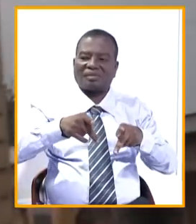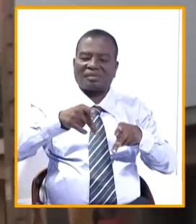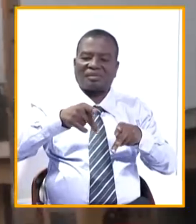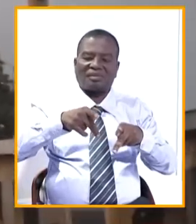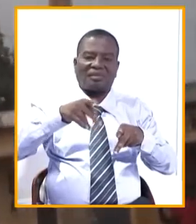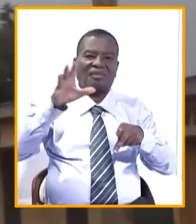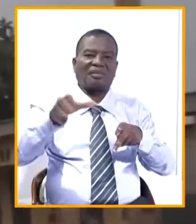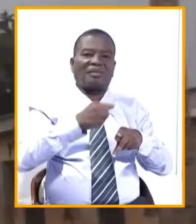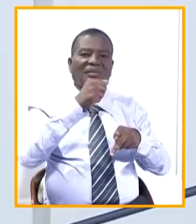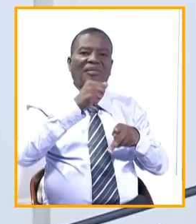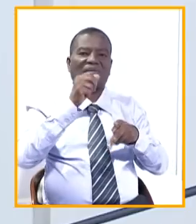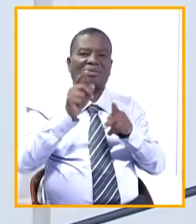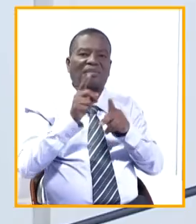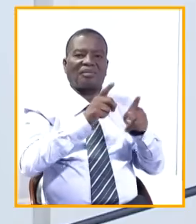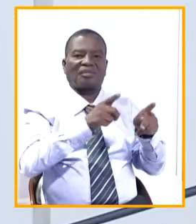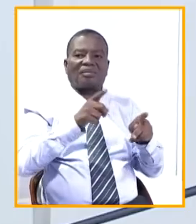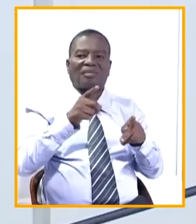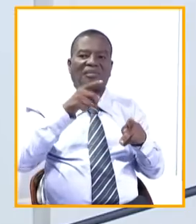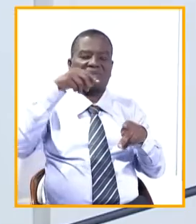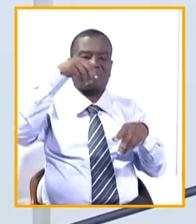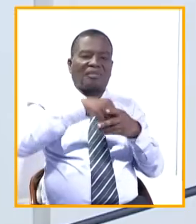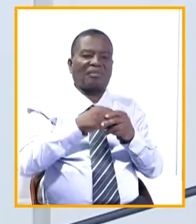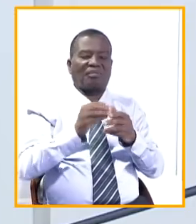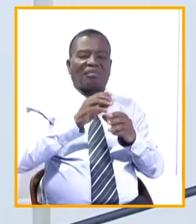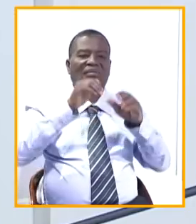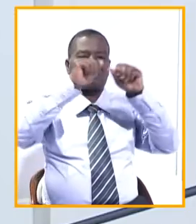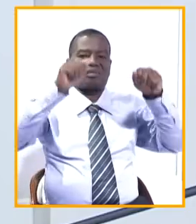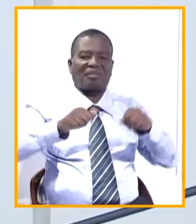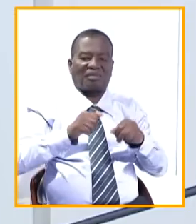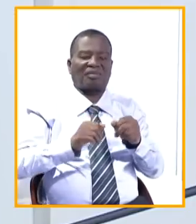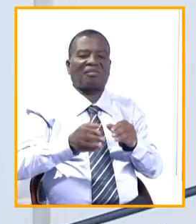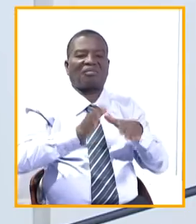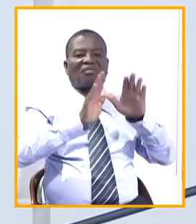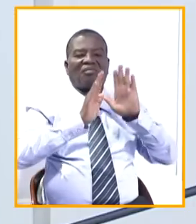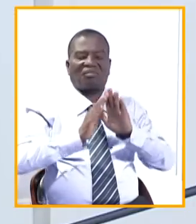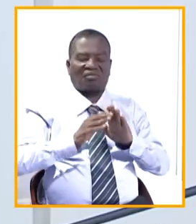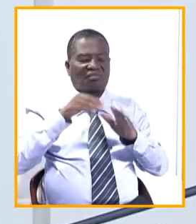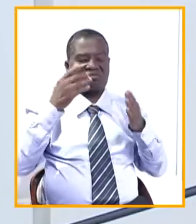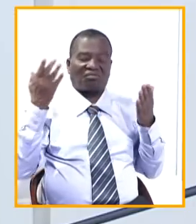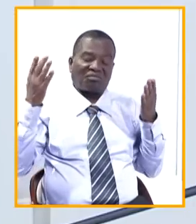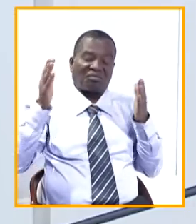doit prendre des dispositions de se retrouver dans des processus de recours en un point fini.